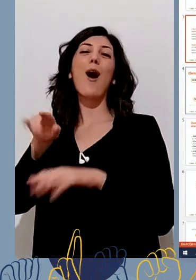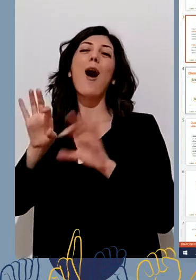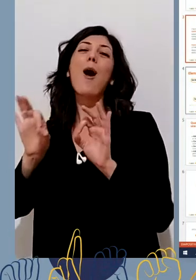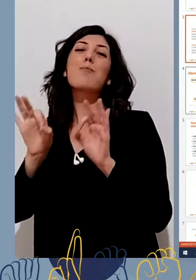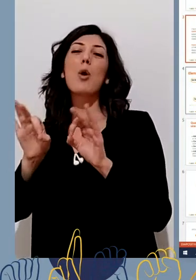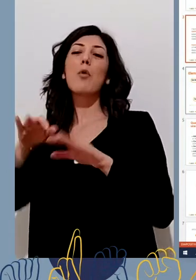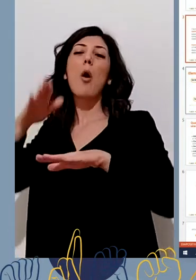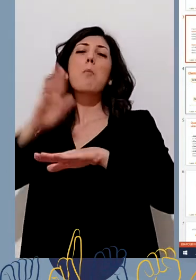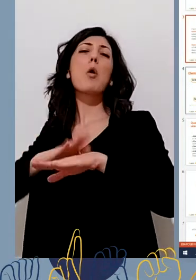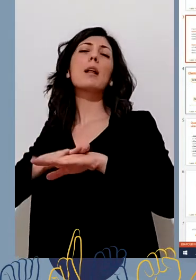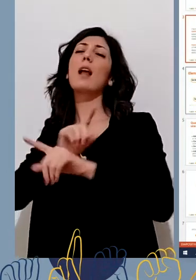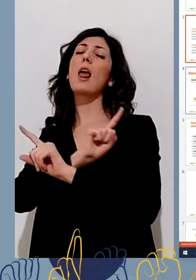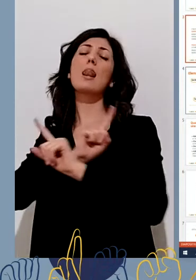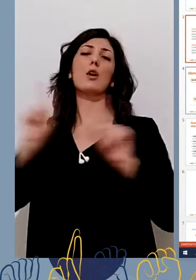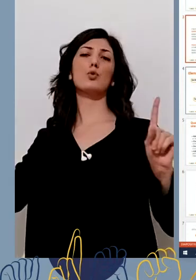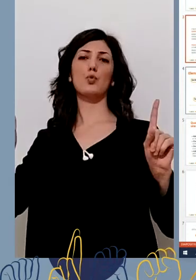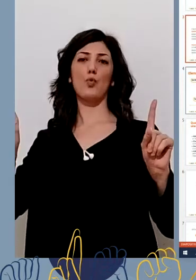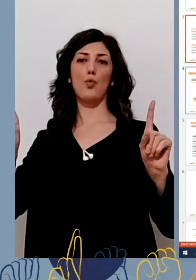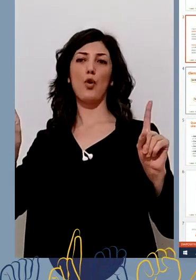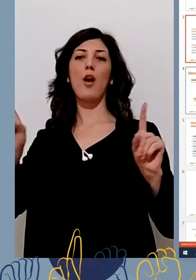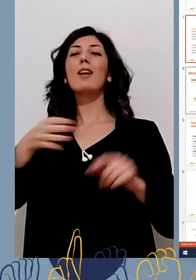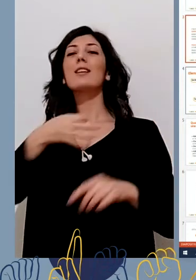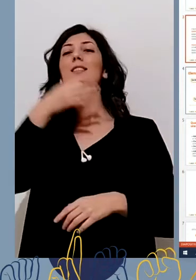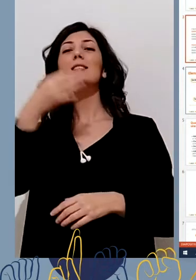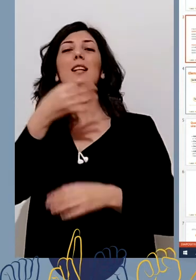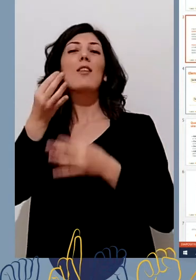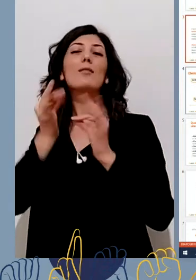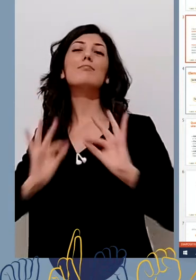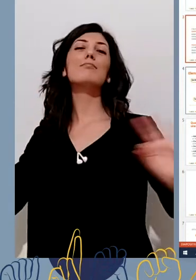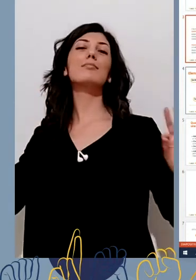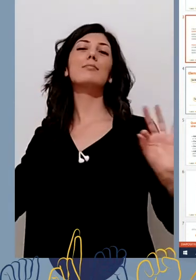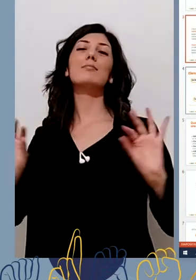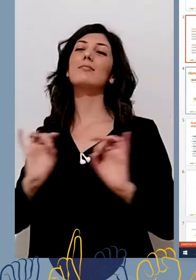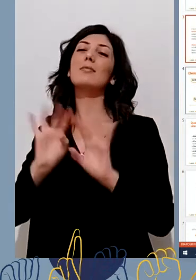nessuno, ovvero che è a disposizione di tutti quanti.